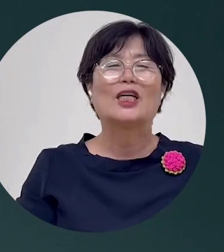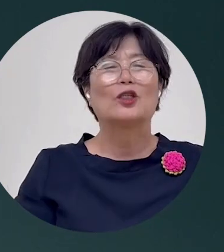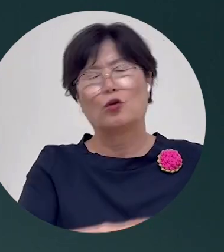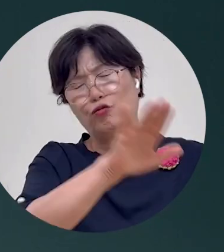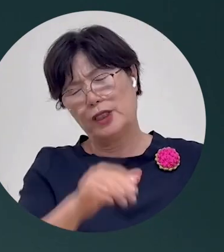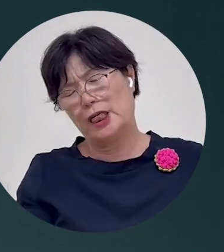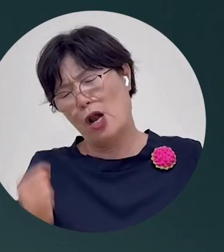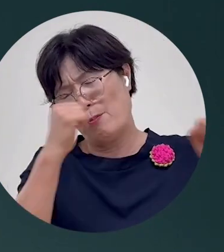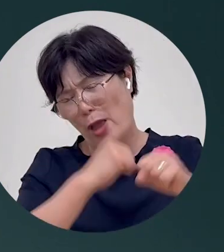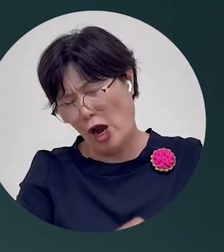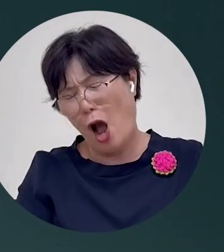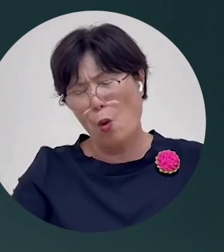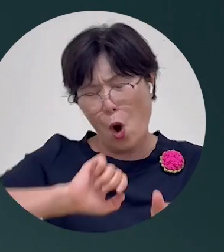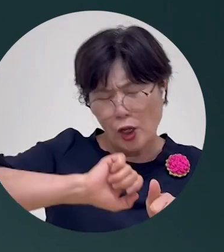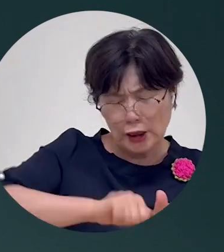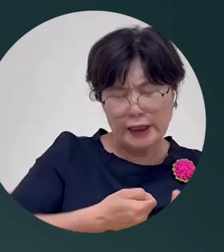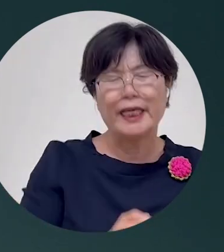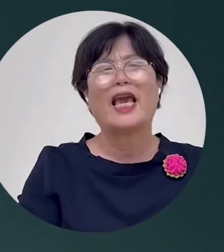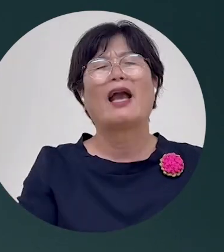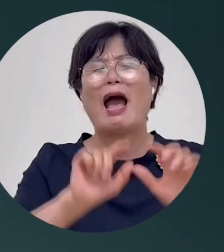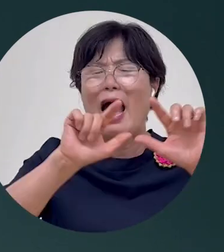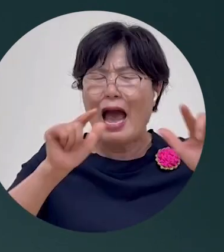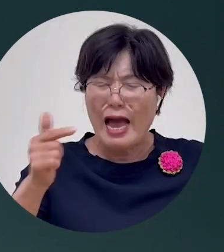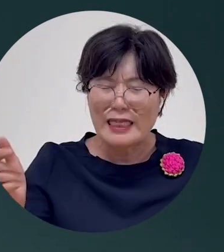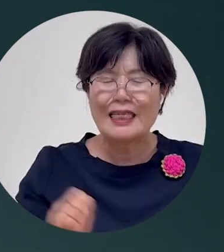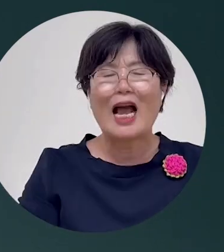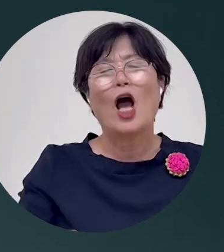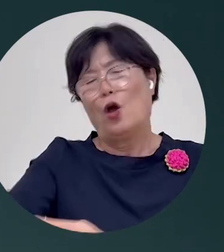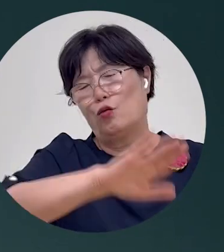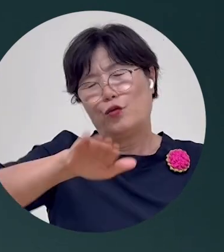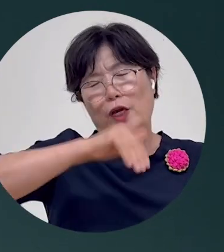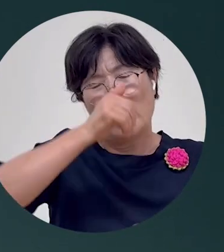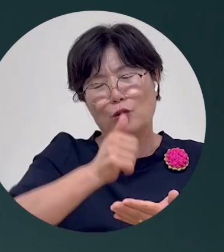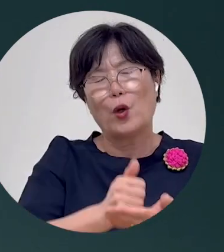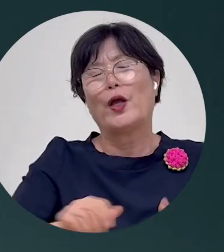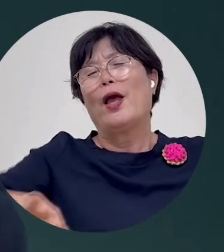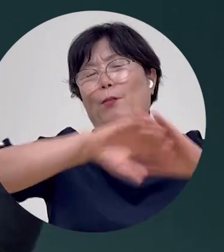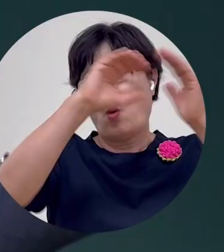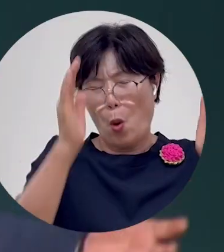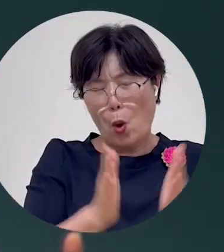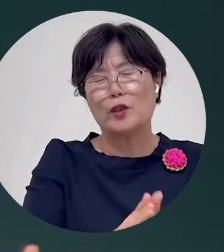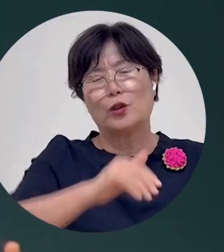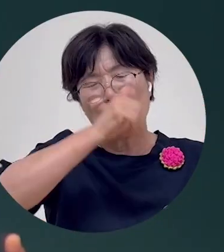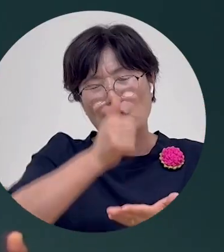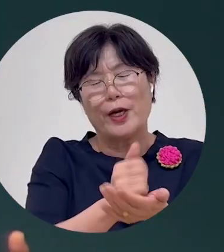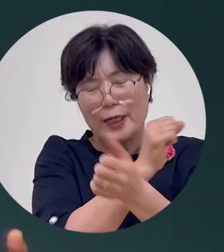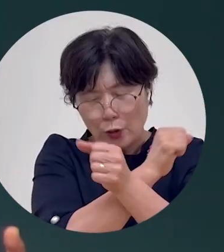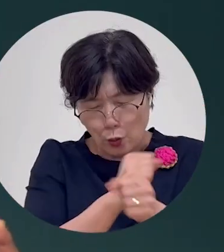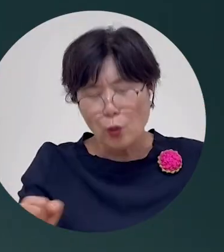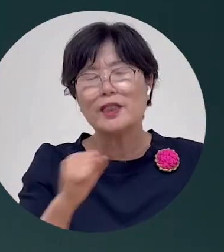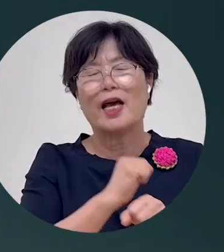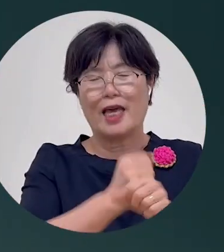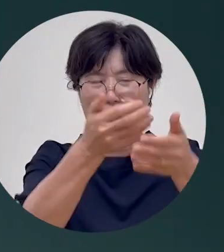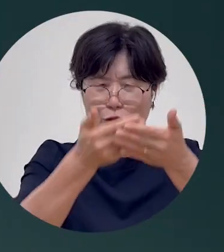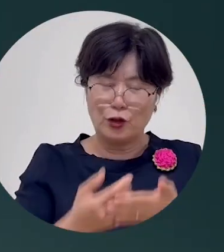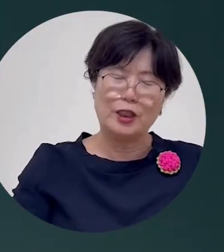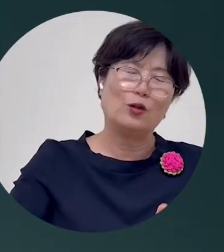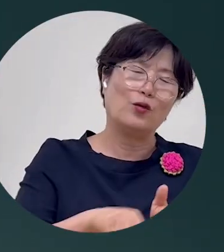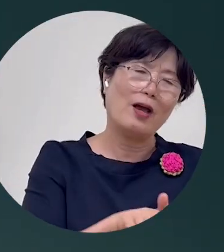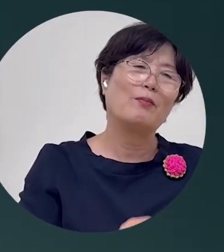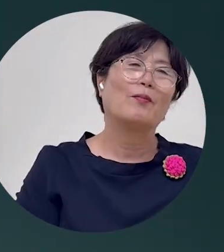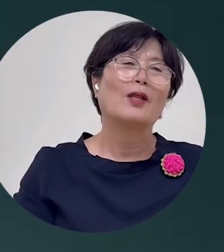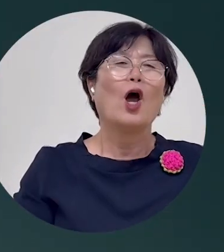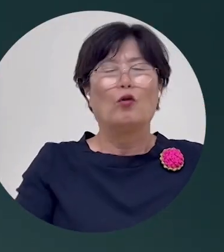멸하고 체벌하기 위해서가 아니라 우리의 모든 죄를 다 속량해 주시기 위해서, 우리의 모든